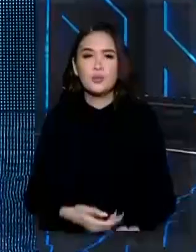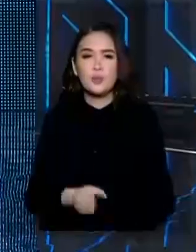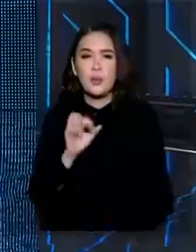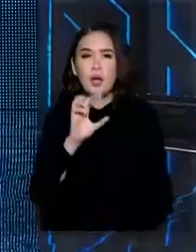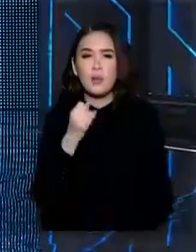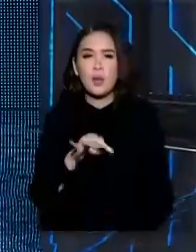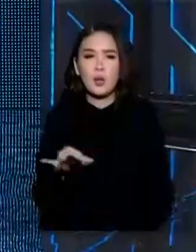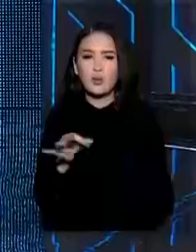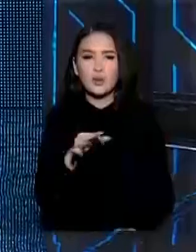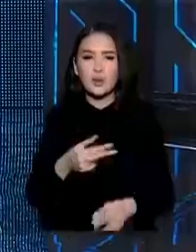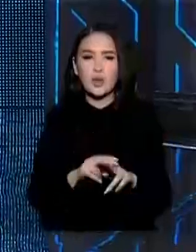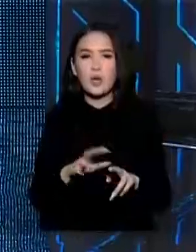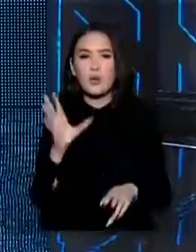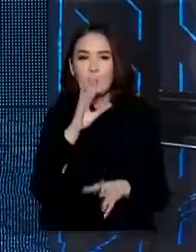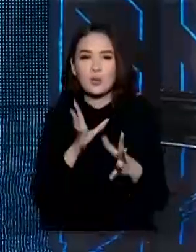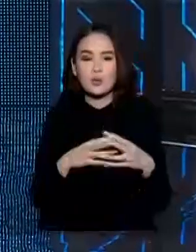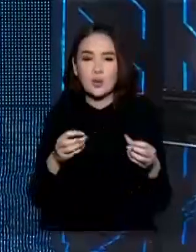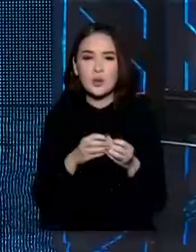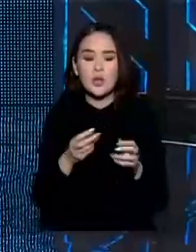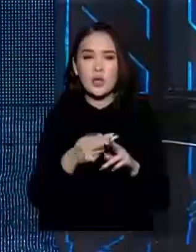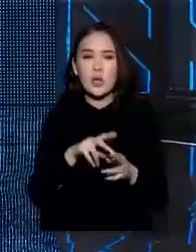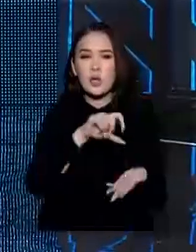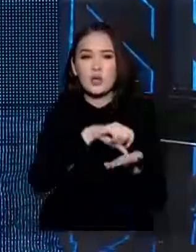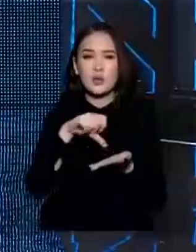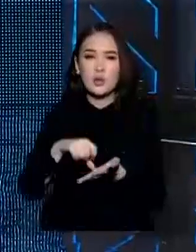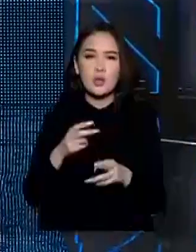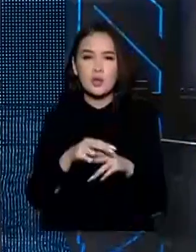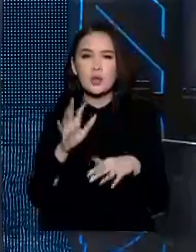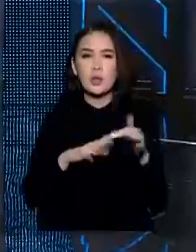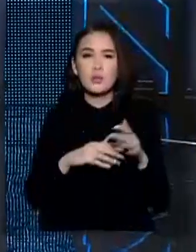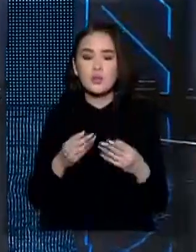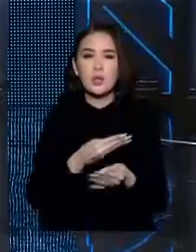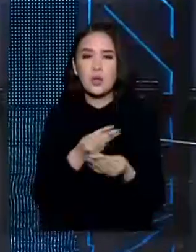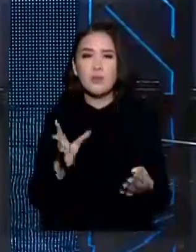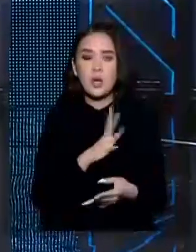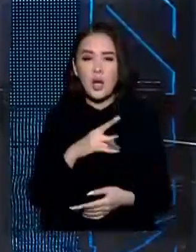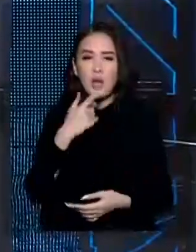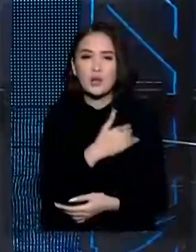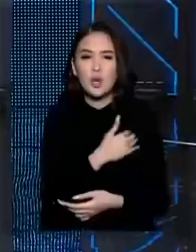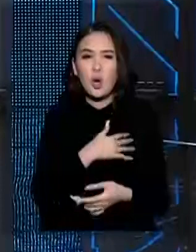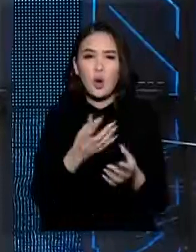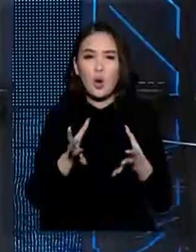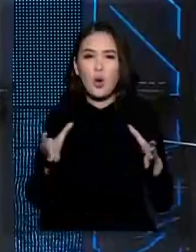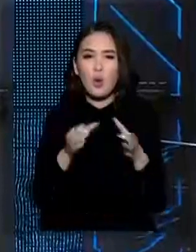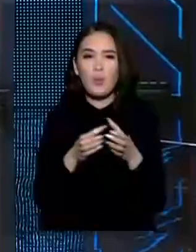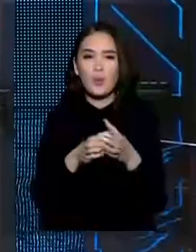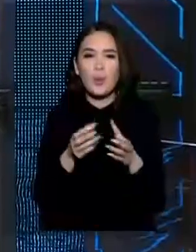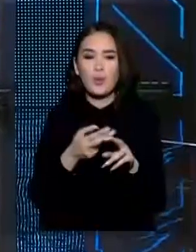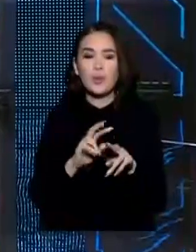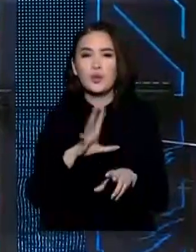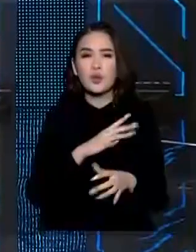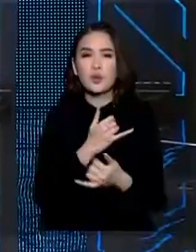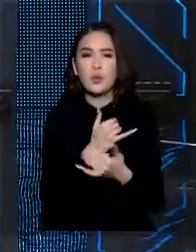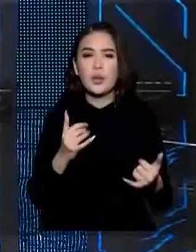Абай облысында табысты отбасы жобасына қатысушыларға құрал жабдықтар табысталды. Айта кетейік, бұл қоғамның әлжуаз топтарына арналған